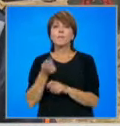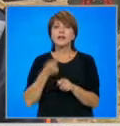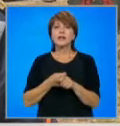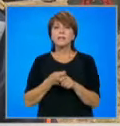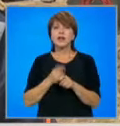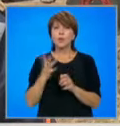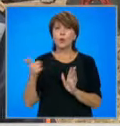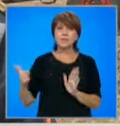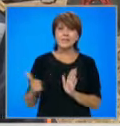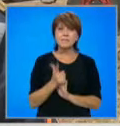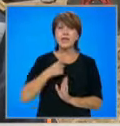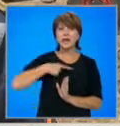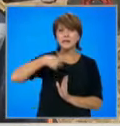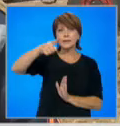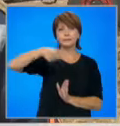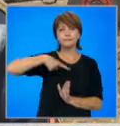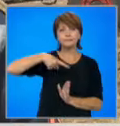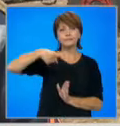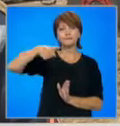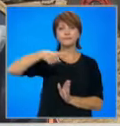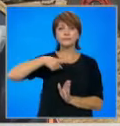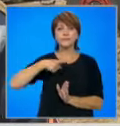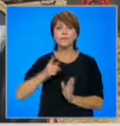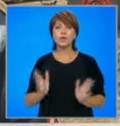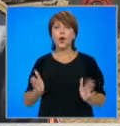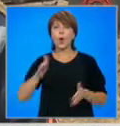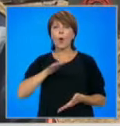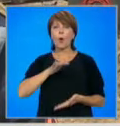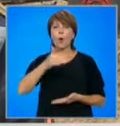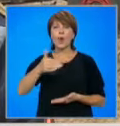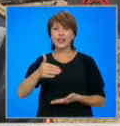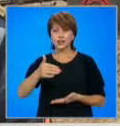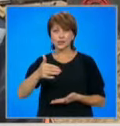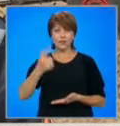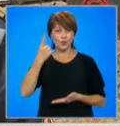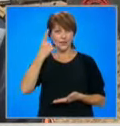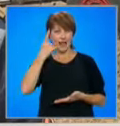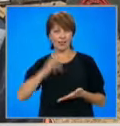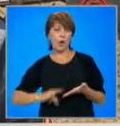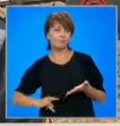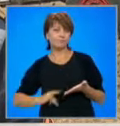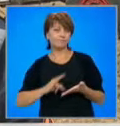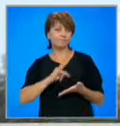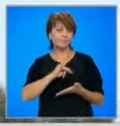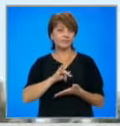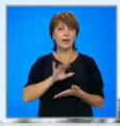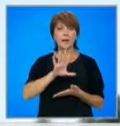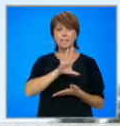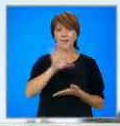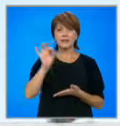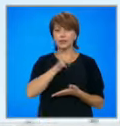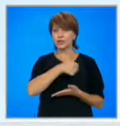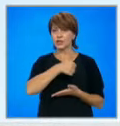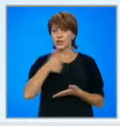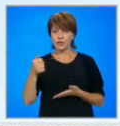захода. Количеството, което еднократно се изхвърля от бамбито, около тони 600.